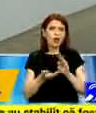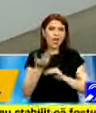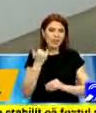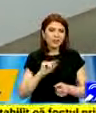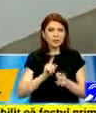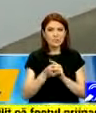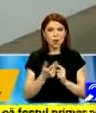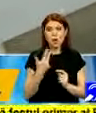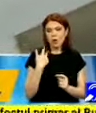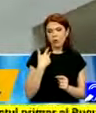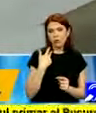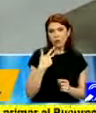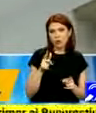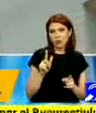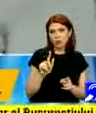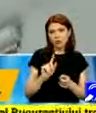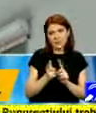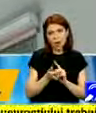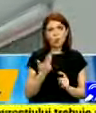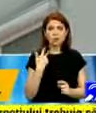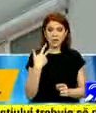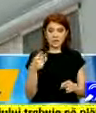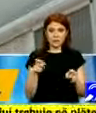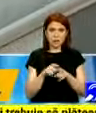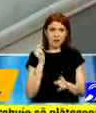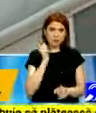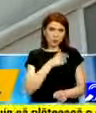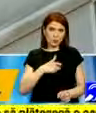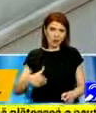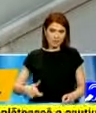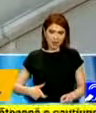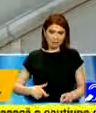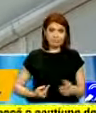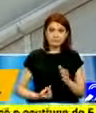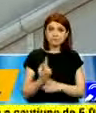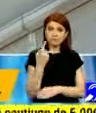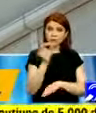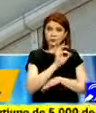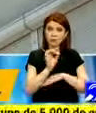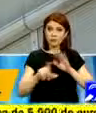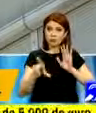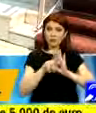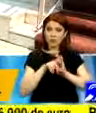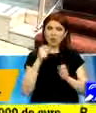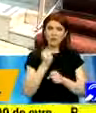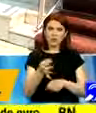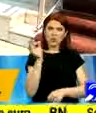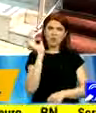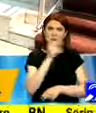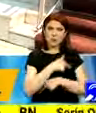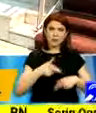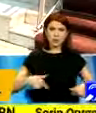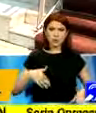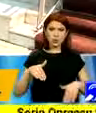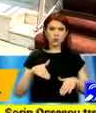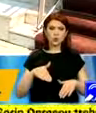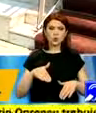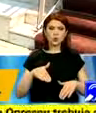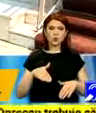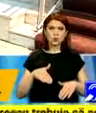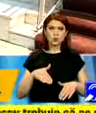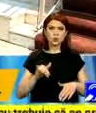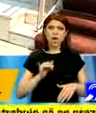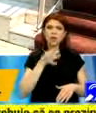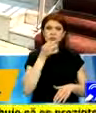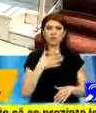chiar cu 3 săptămâni, așa cum a făcut și Sorin Oprescu. De aceea a apărut un proiect de lege elaborat de specialiștii Ministerului Justiției și acel proiect de lege